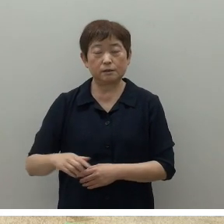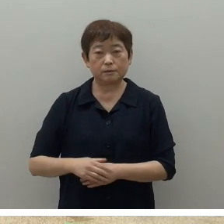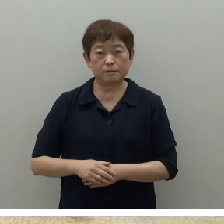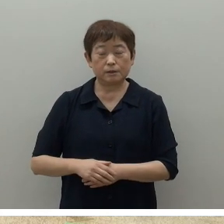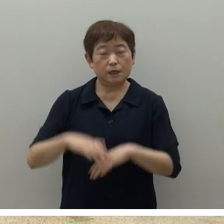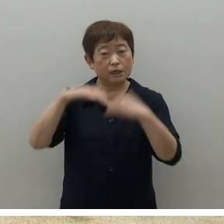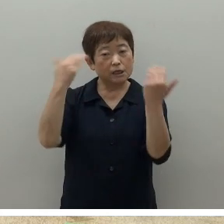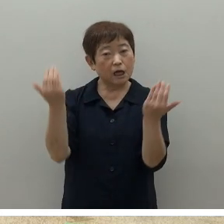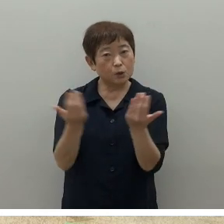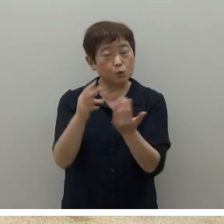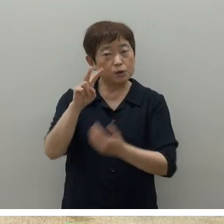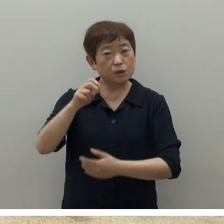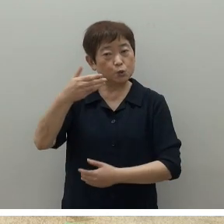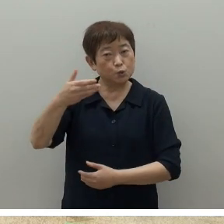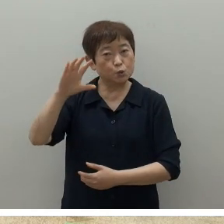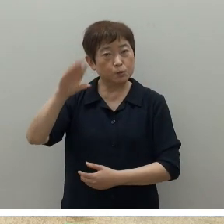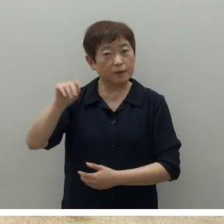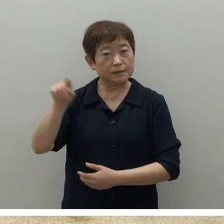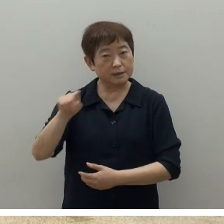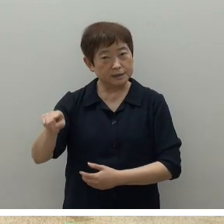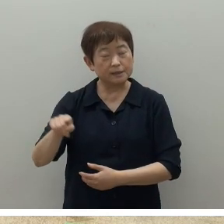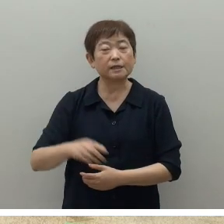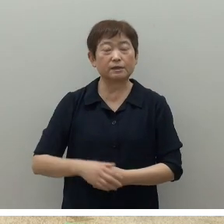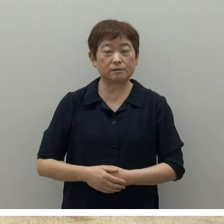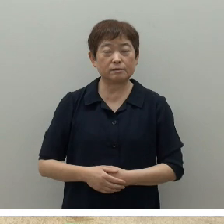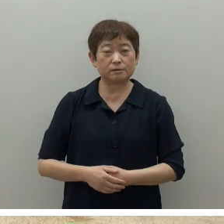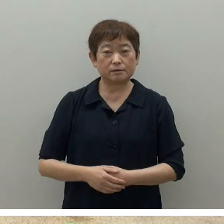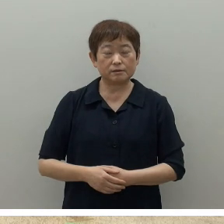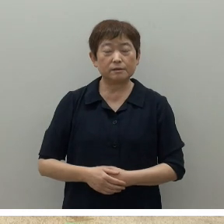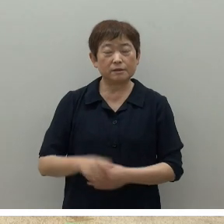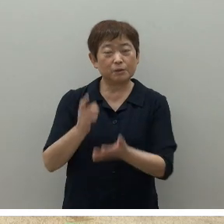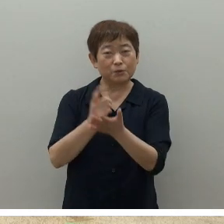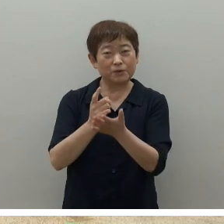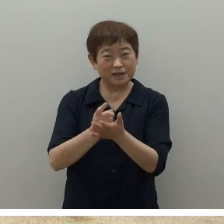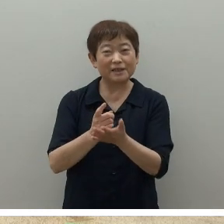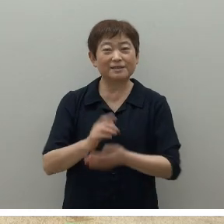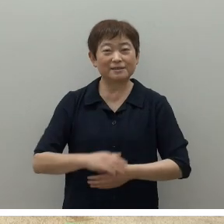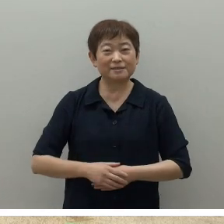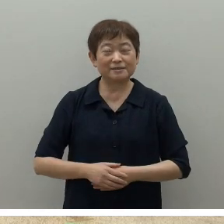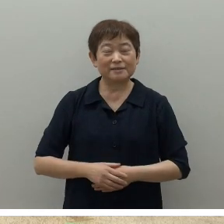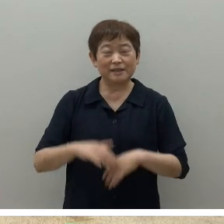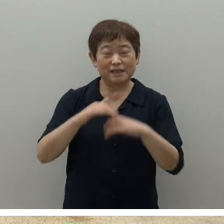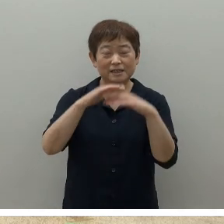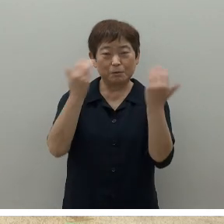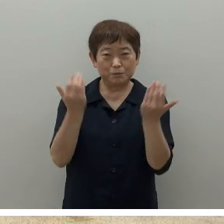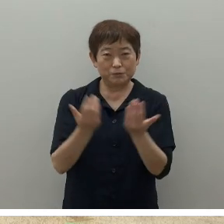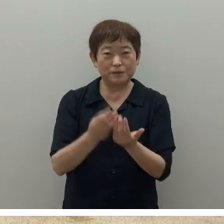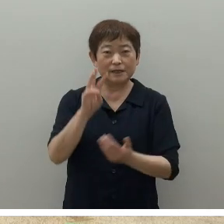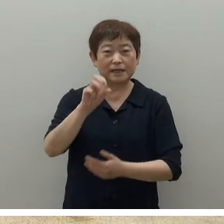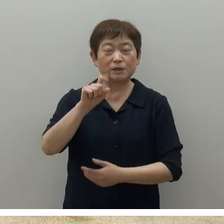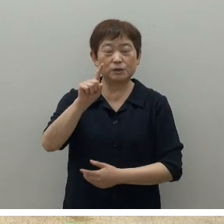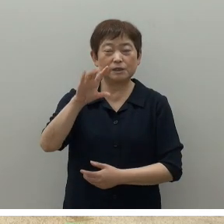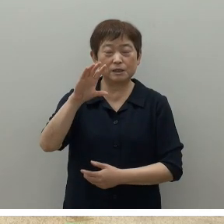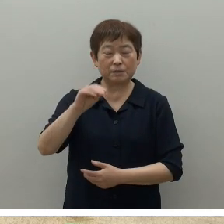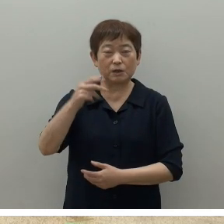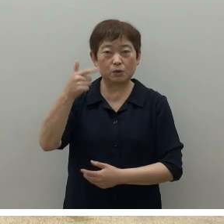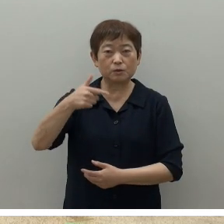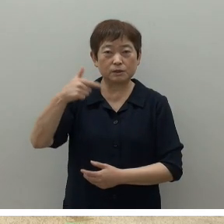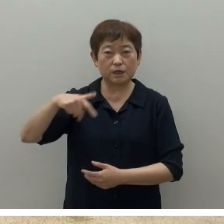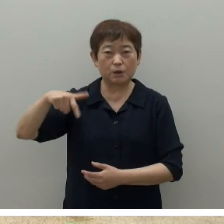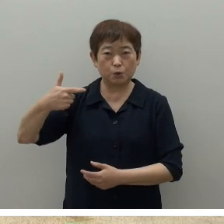288,425人ということで約29万人です。 もう一度お願いします。 はい、まあ、全人口が